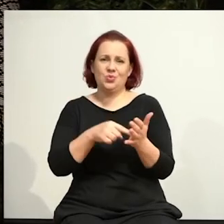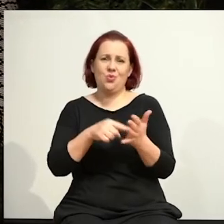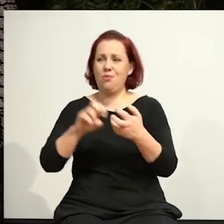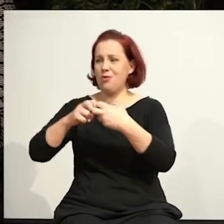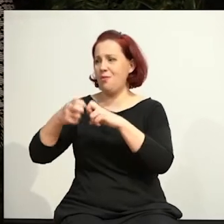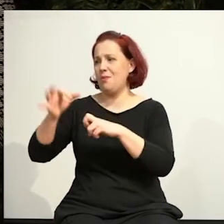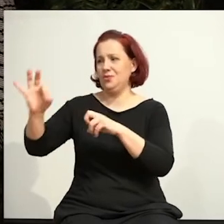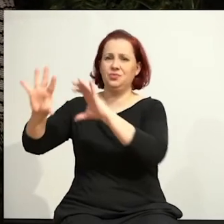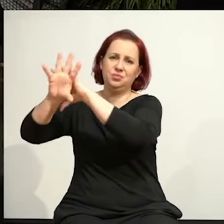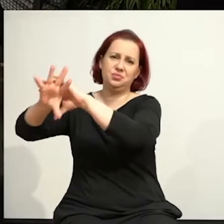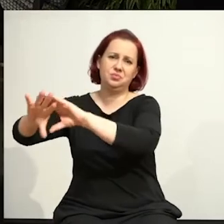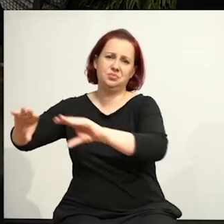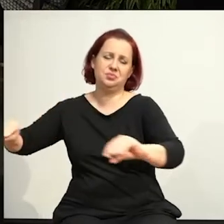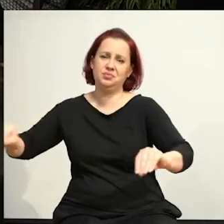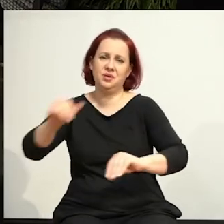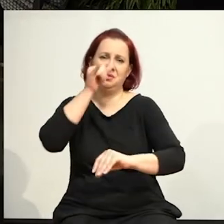problemach?